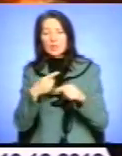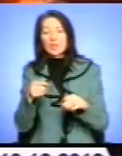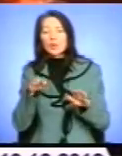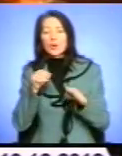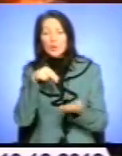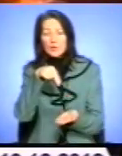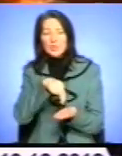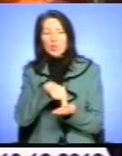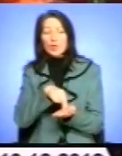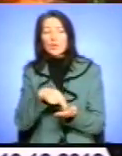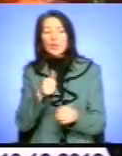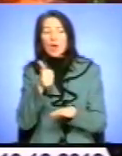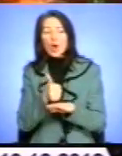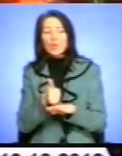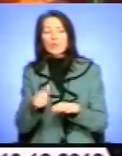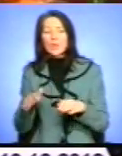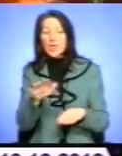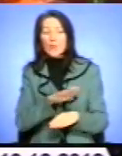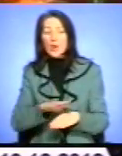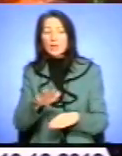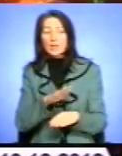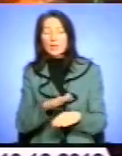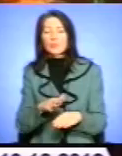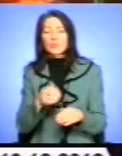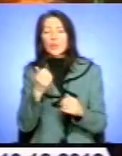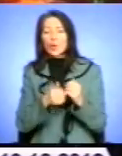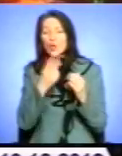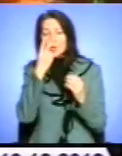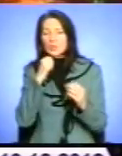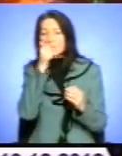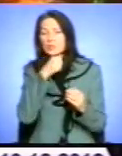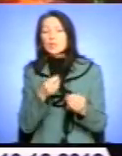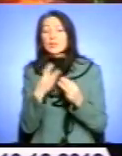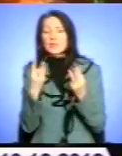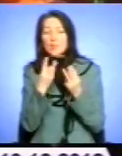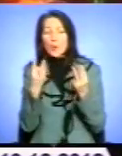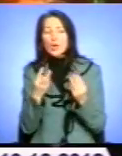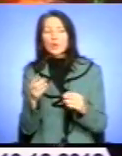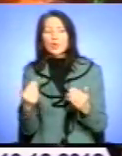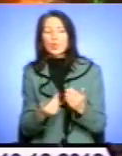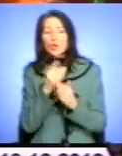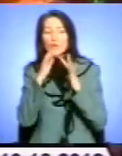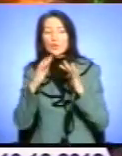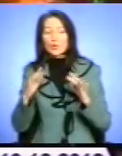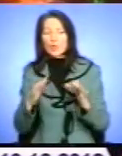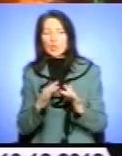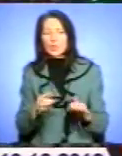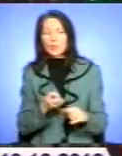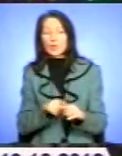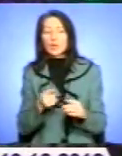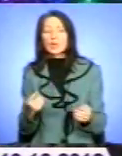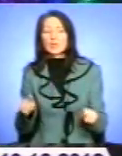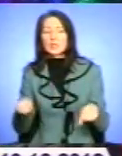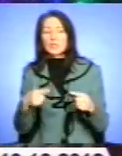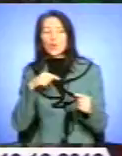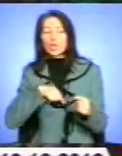Стало уже доброю традицією щороку запалювати новорічну ялинку красуню, яка створює незрівнянний настрій улюблених зимових свят.